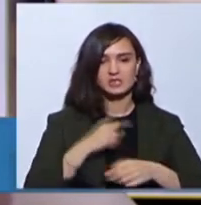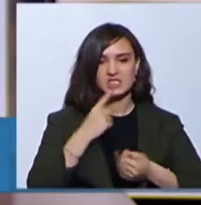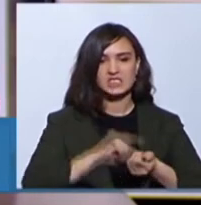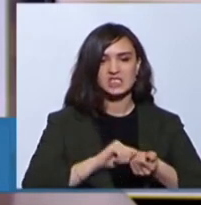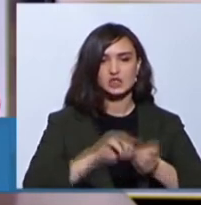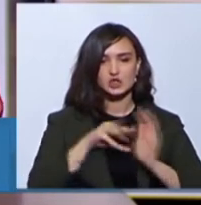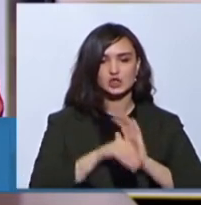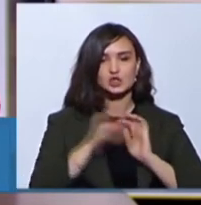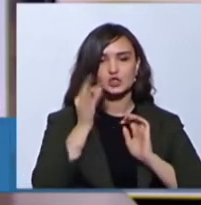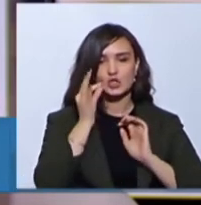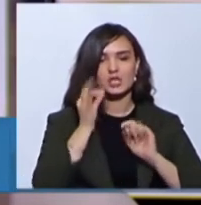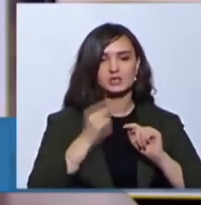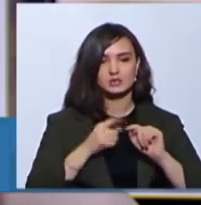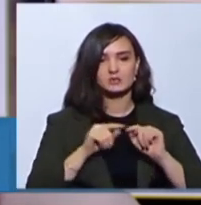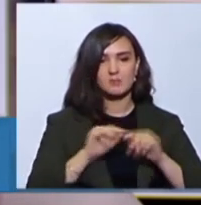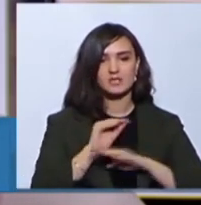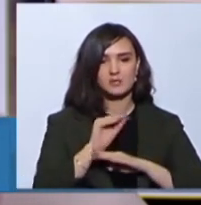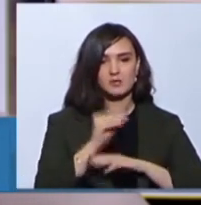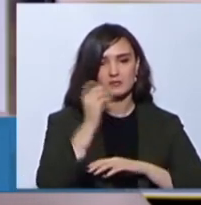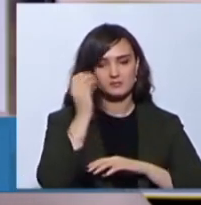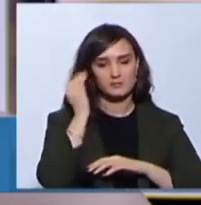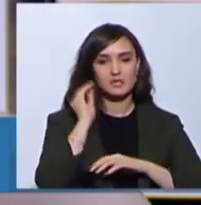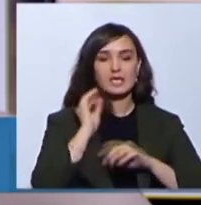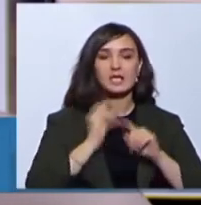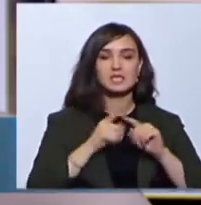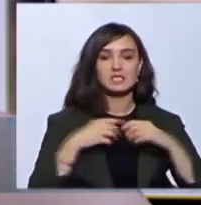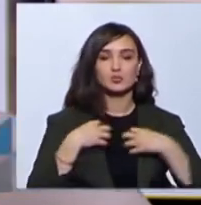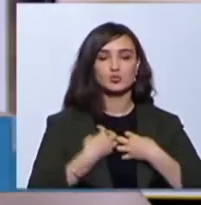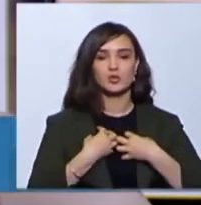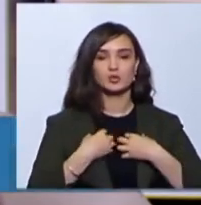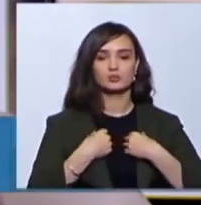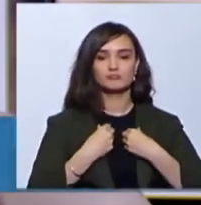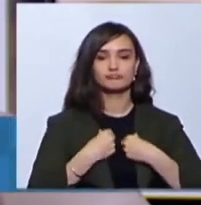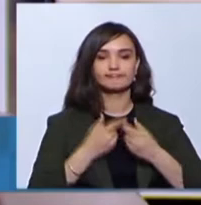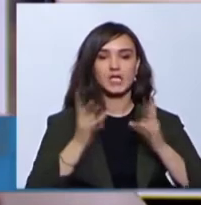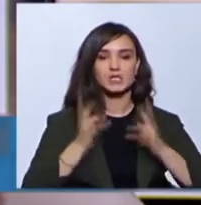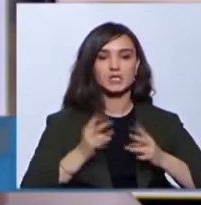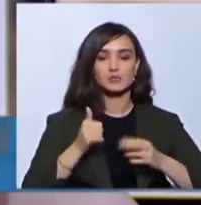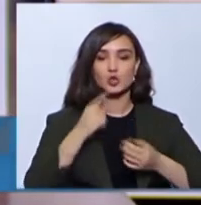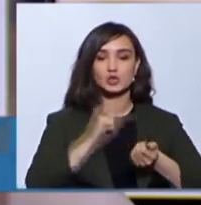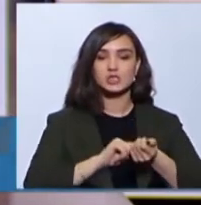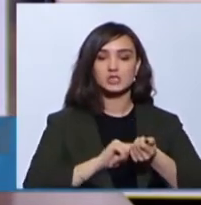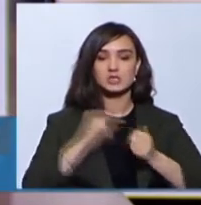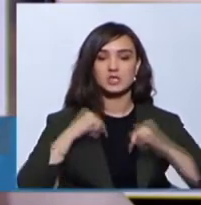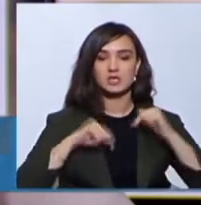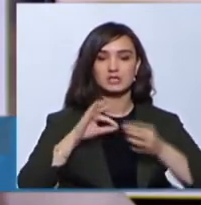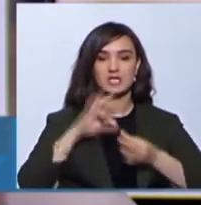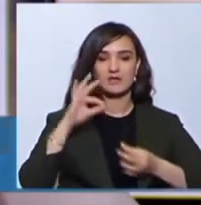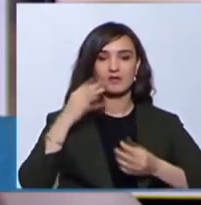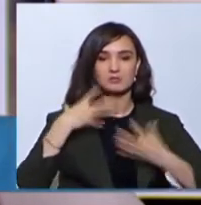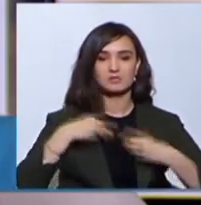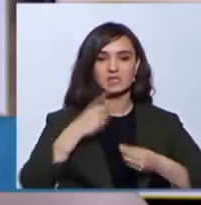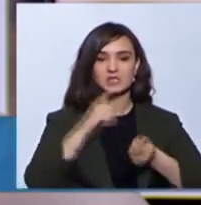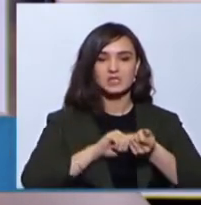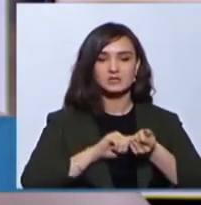სისხლში შაქრის დონის ქრონიკული მატება. ეს სამწუხაროდ აზიანებს როგორც სისხლძარღვებს, რომელიც ჩვენ ძალიან